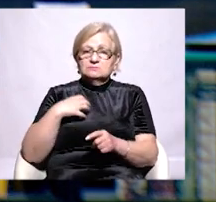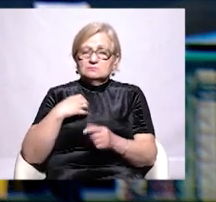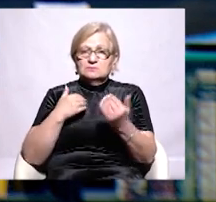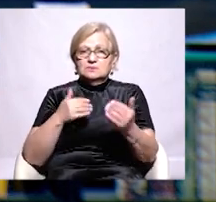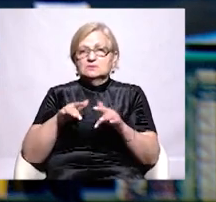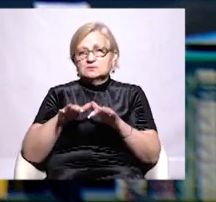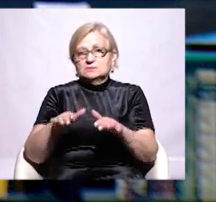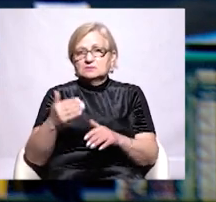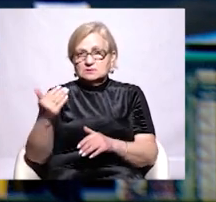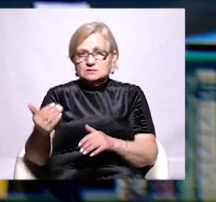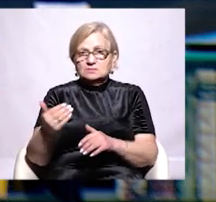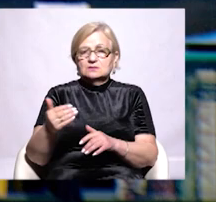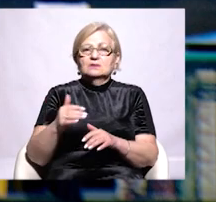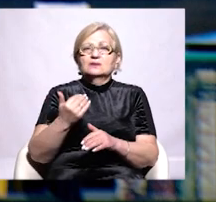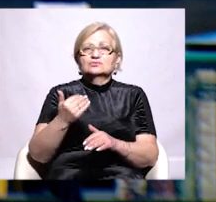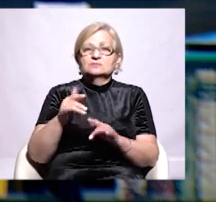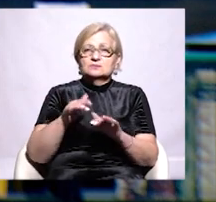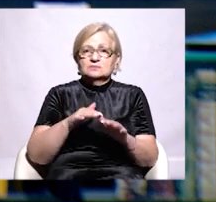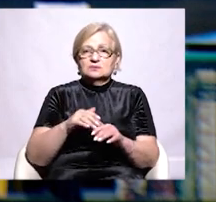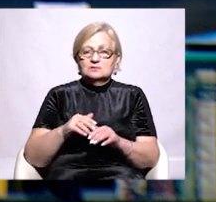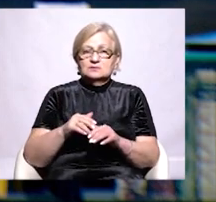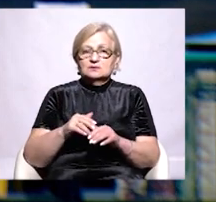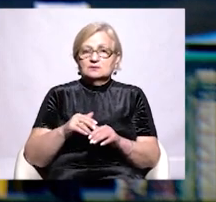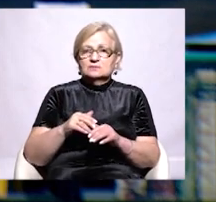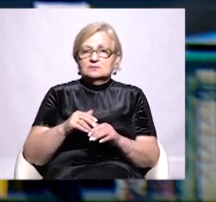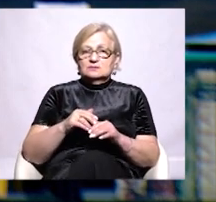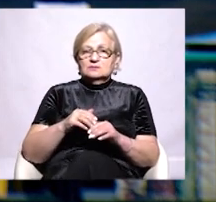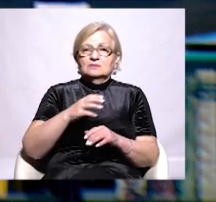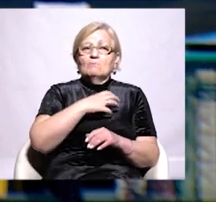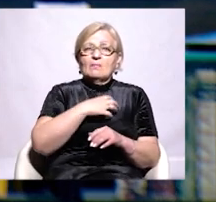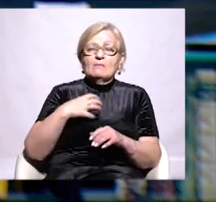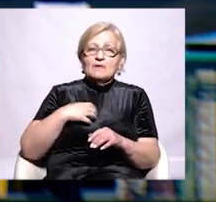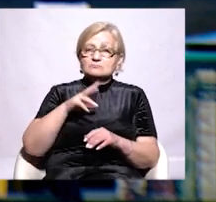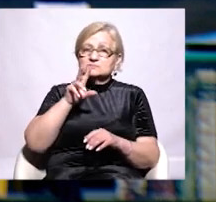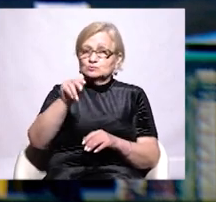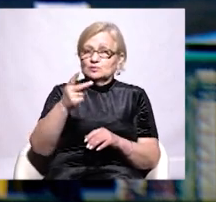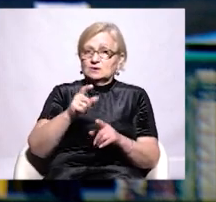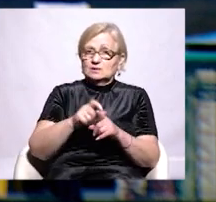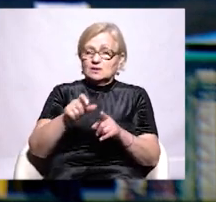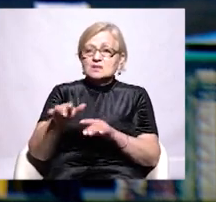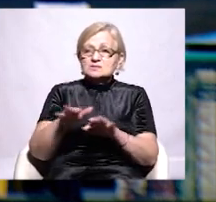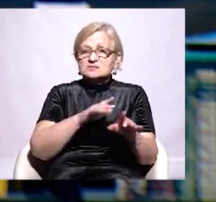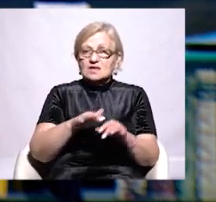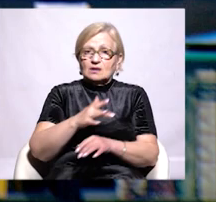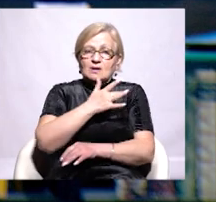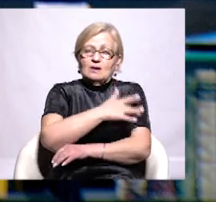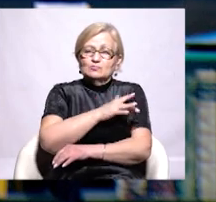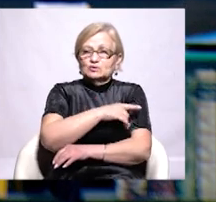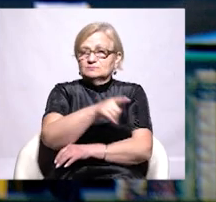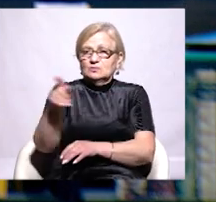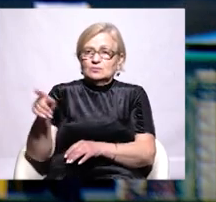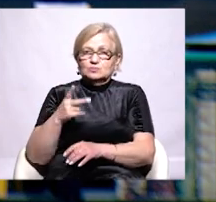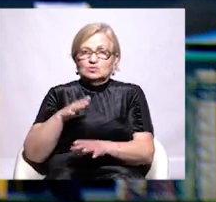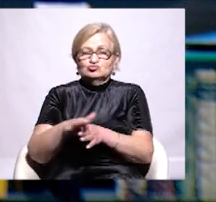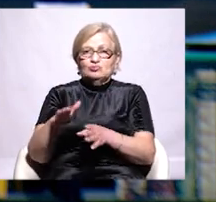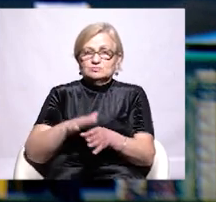შენი, შოშიტა და შიოში. Ცოტა ირონიული ნათქვამია, მეფემ სიტყვა უნდა თქვას და საქმე კიდევ რიგითმა ადამიანებმა